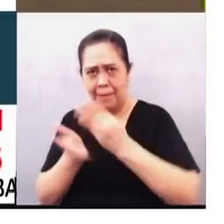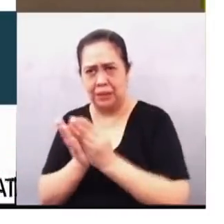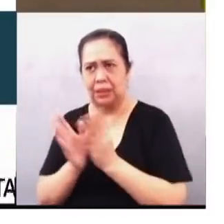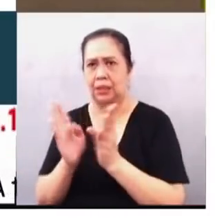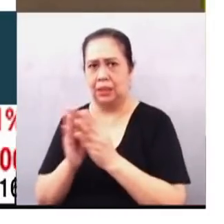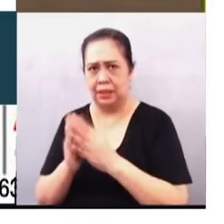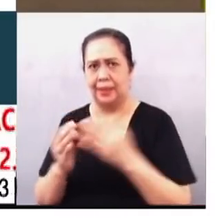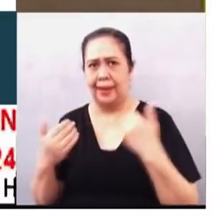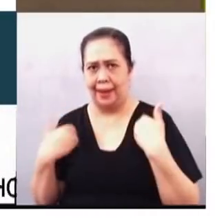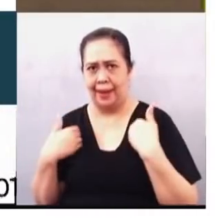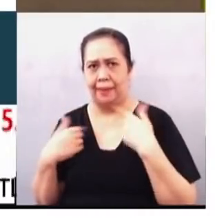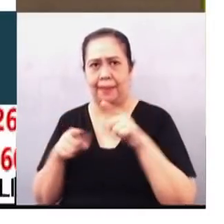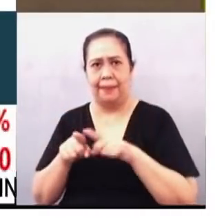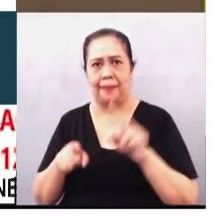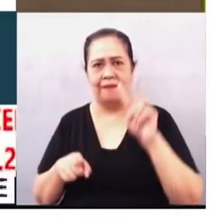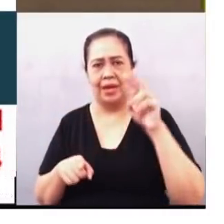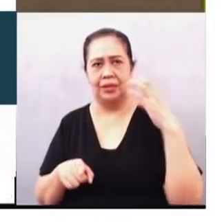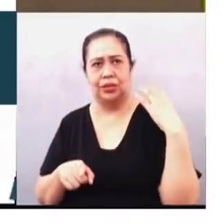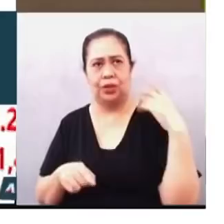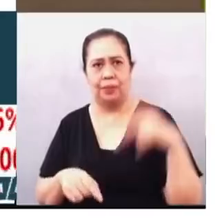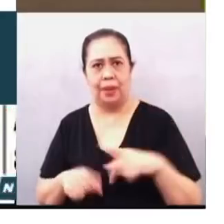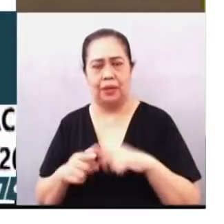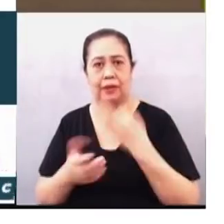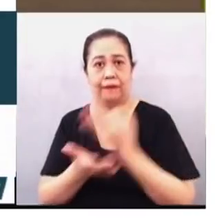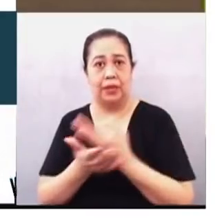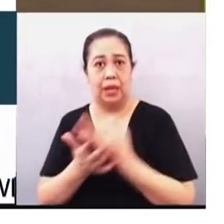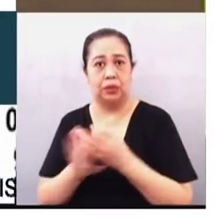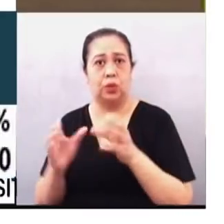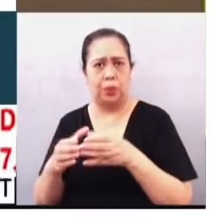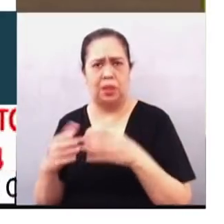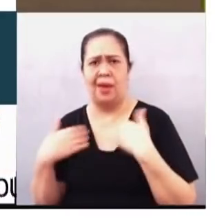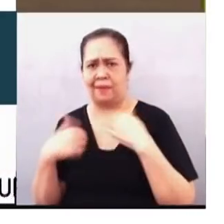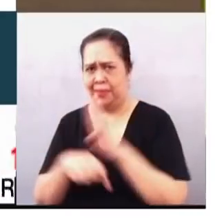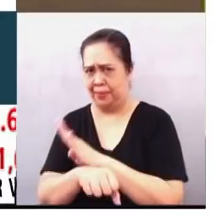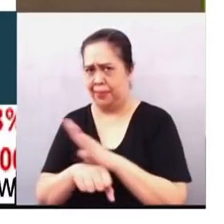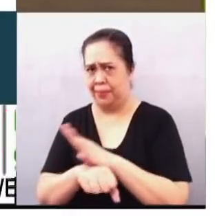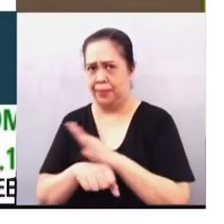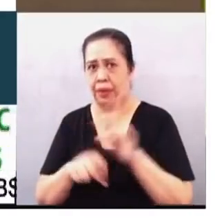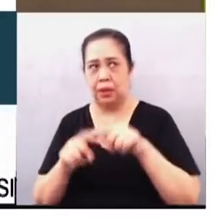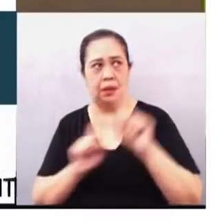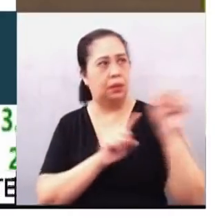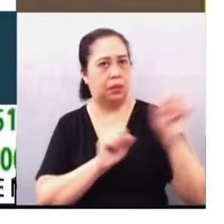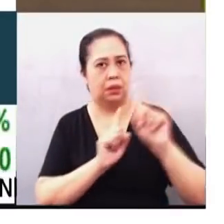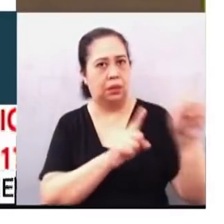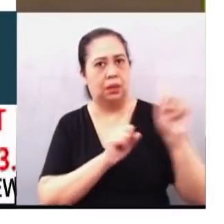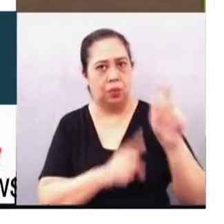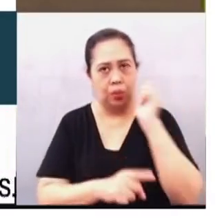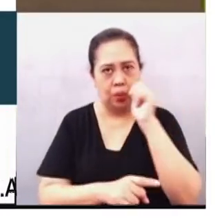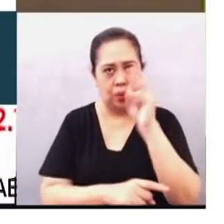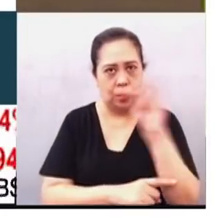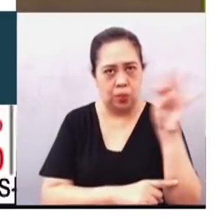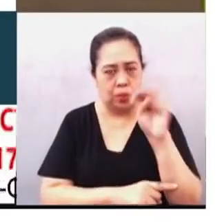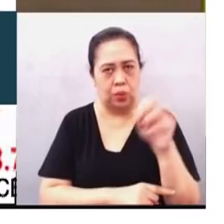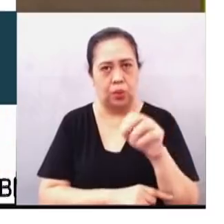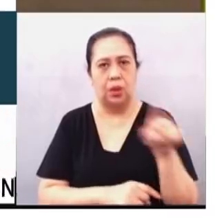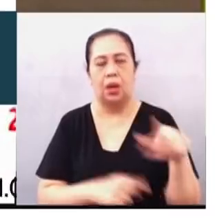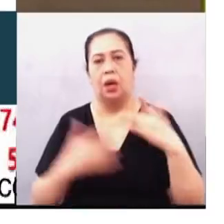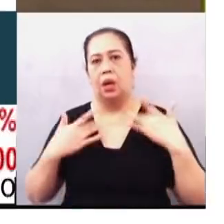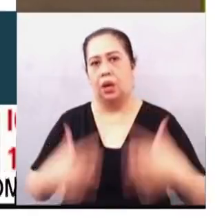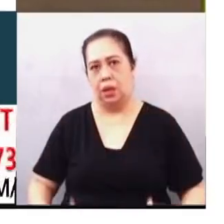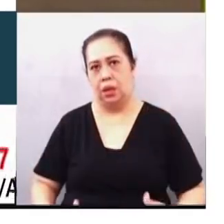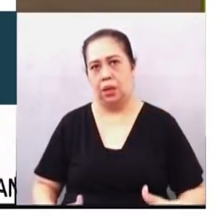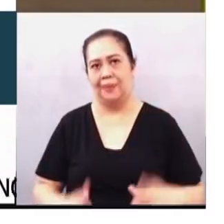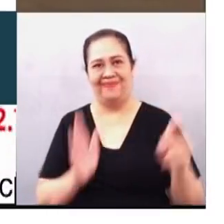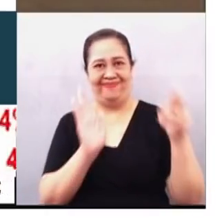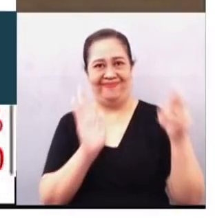being vice chairman of the finance committee. Marami rin akong ginagawa. Hindi ko pwedeng araw-araw nandoon. Naka-discourage ka lang, magpalista ka